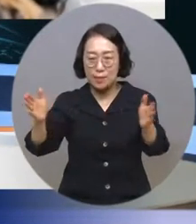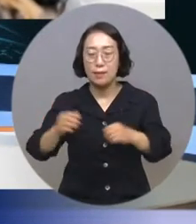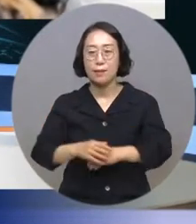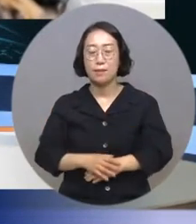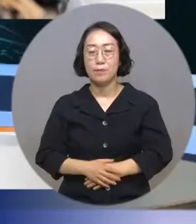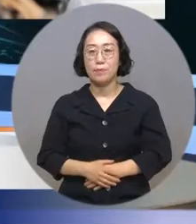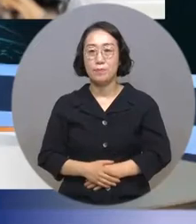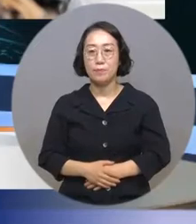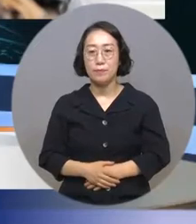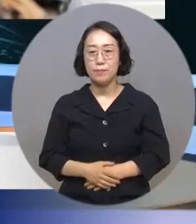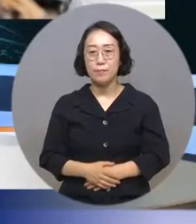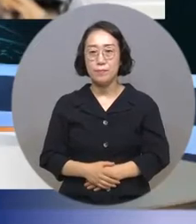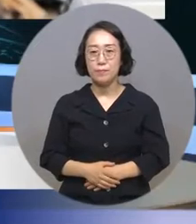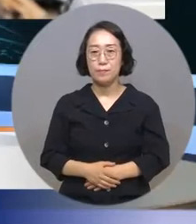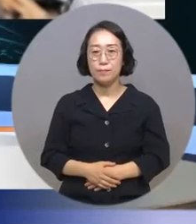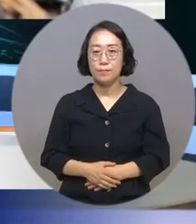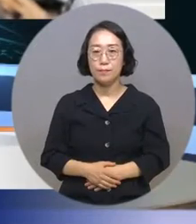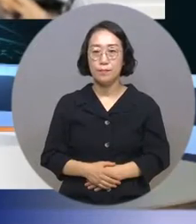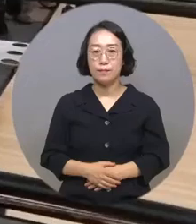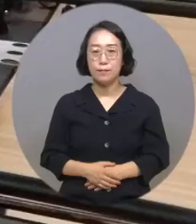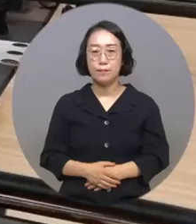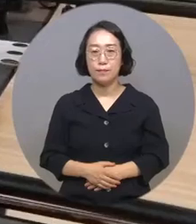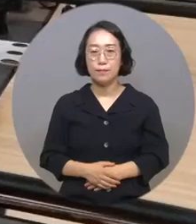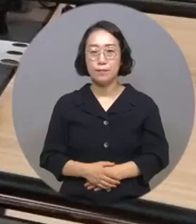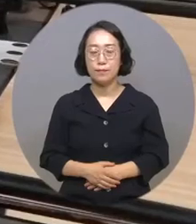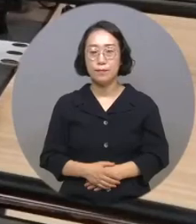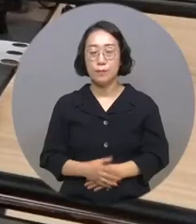소식 문경화 기자가 전합니다.